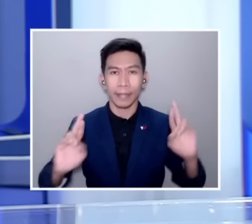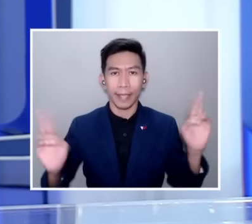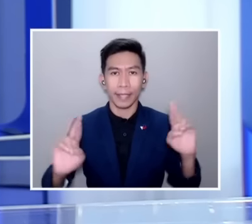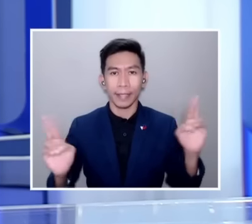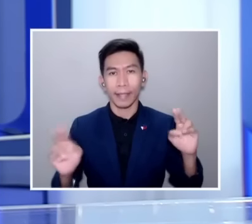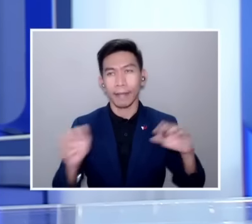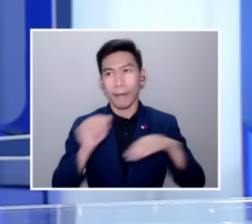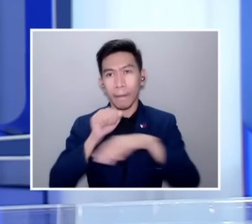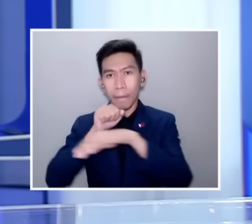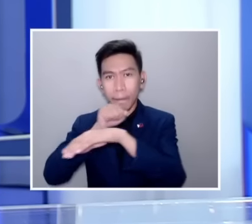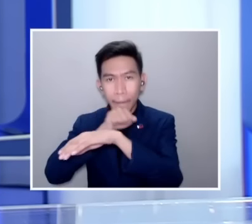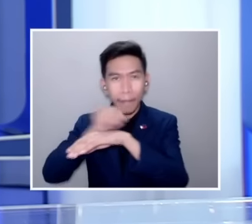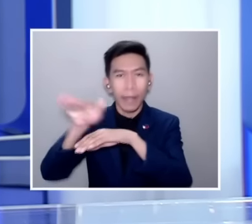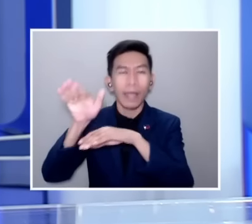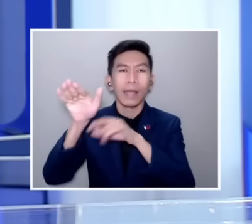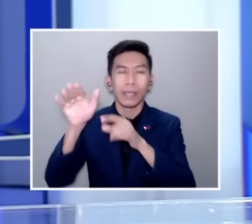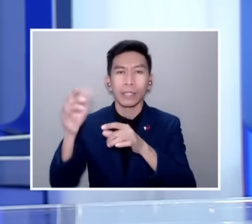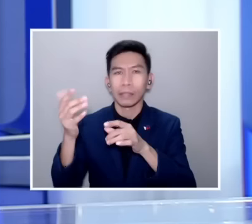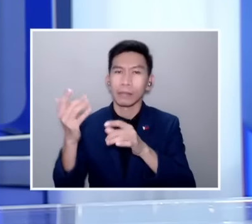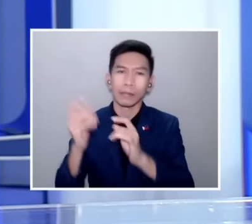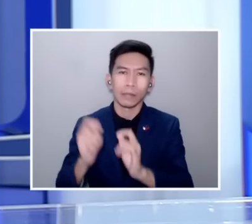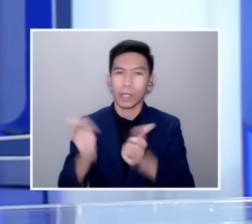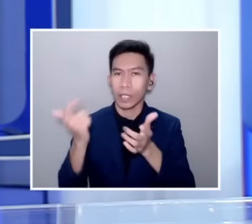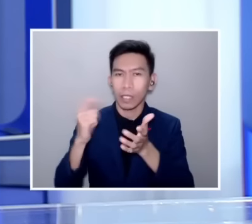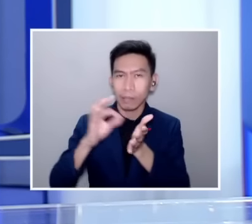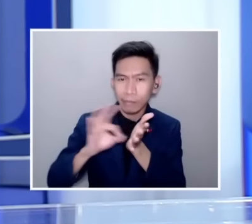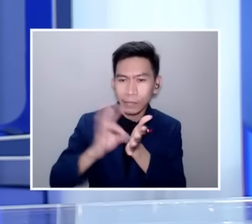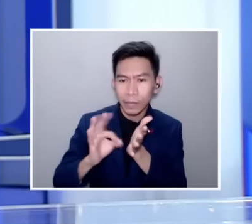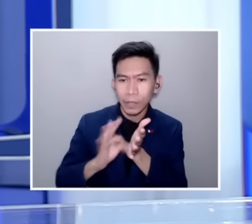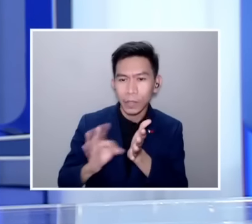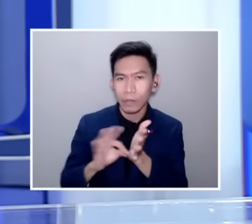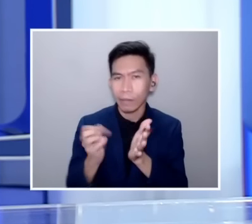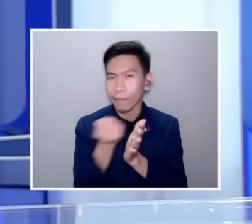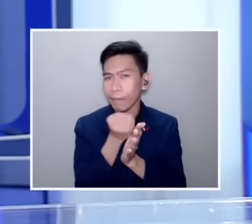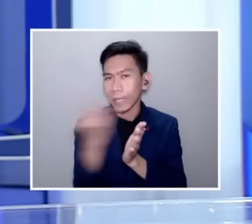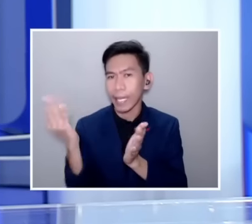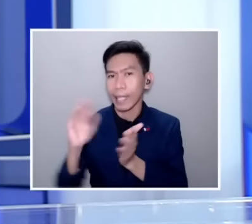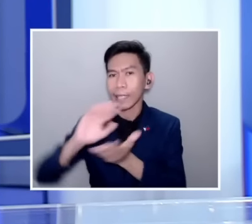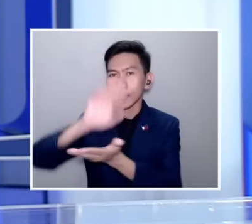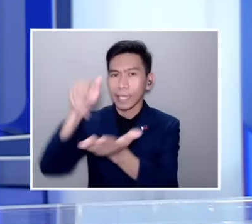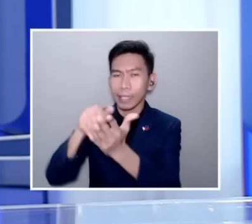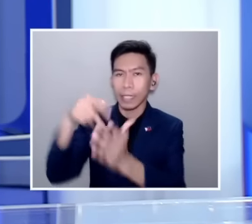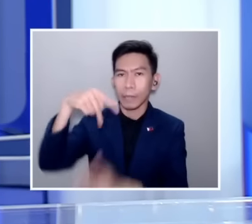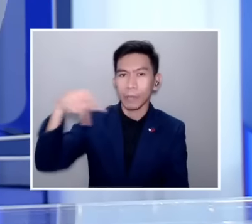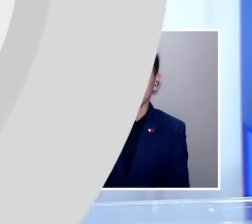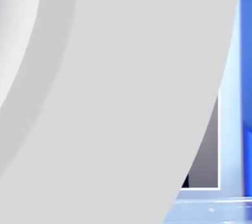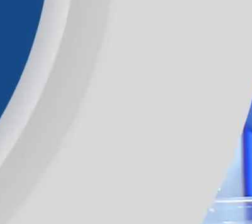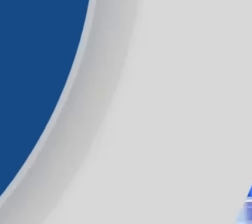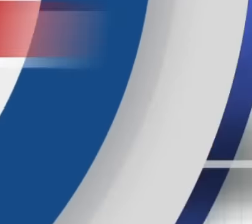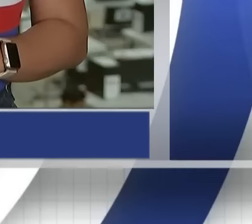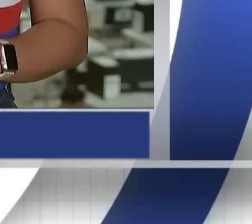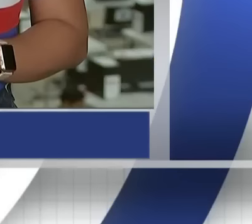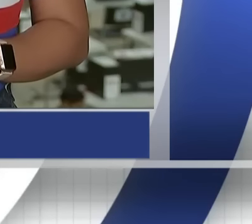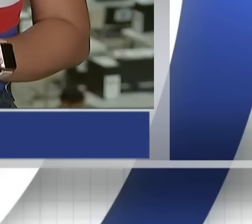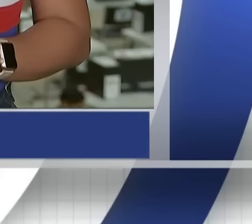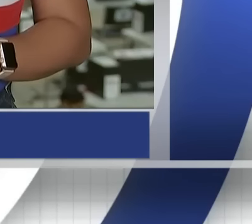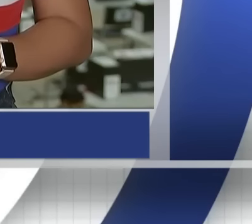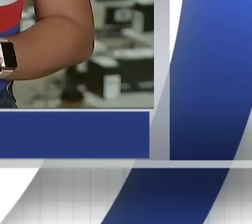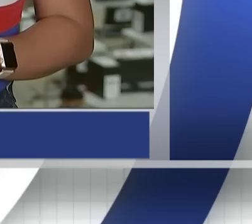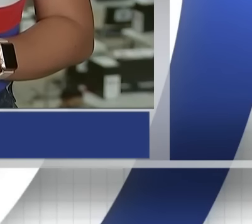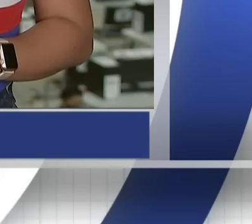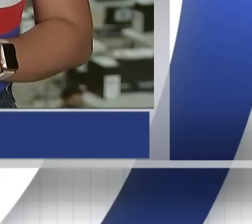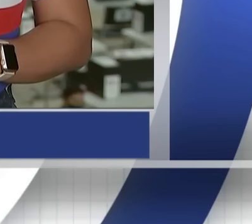po naman ng paunang quick count results sa command center ng PPCRV. Live po mula sa PPCRV sa